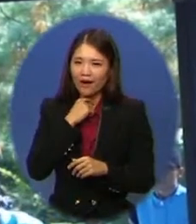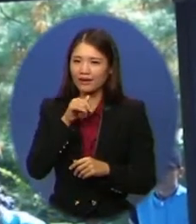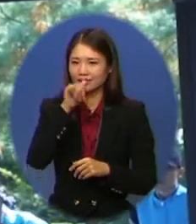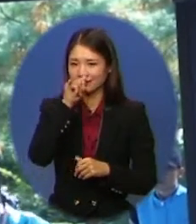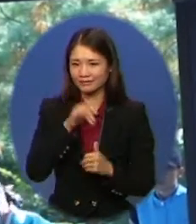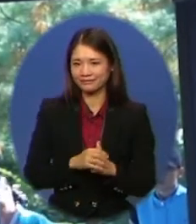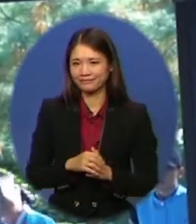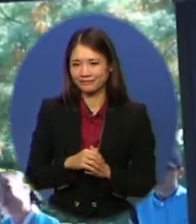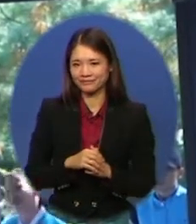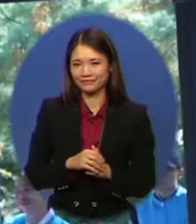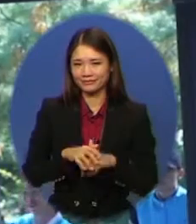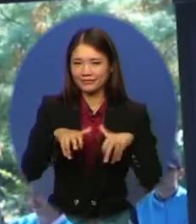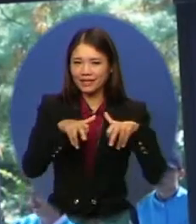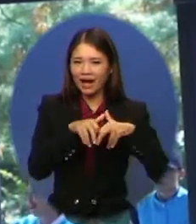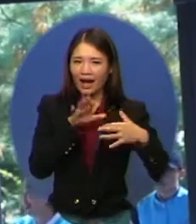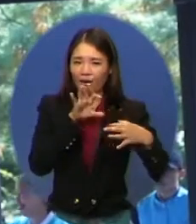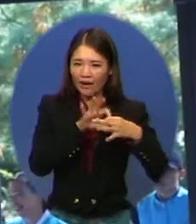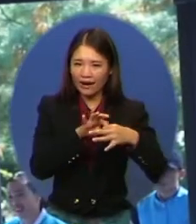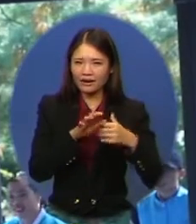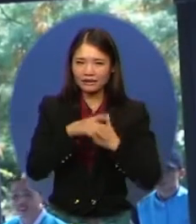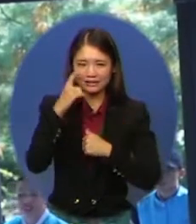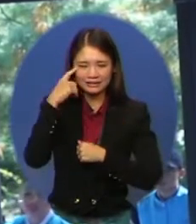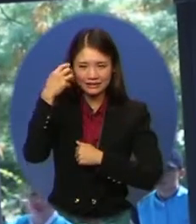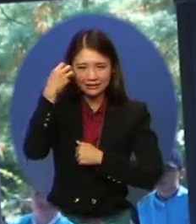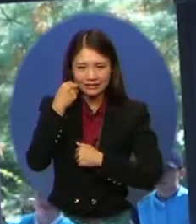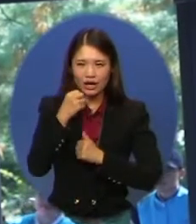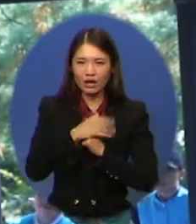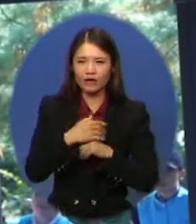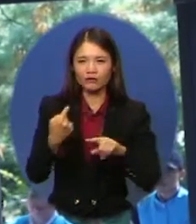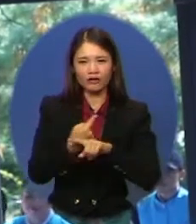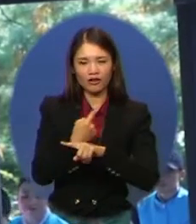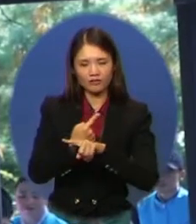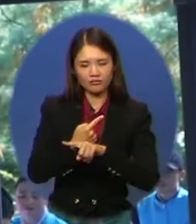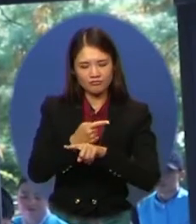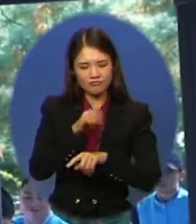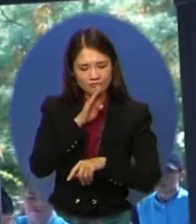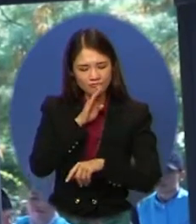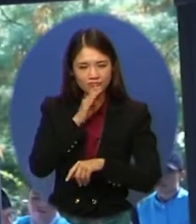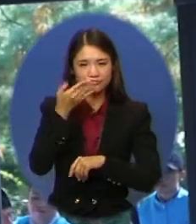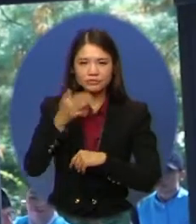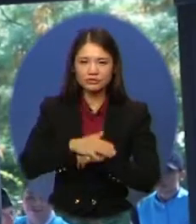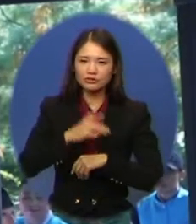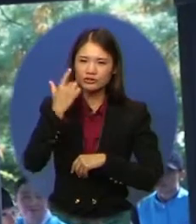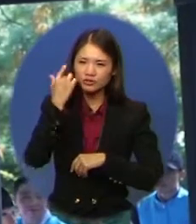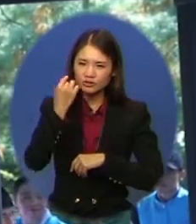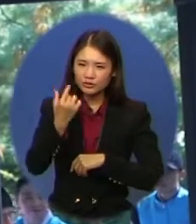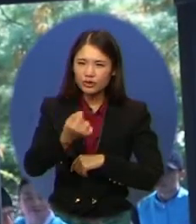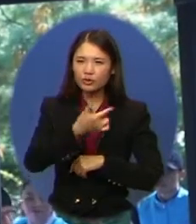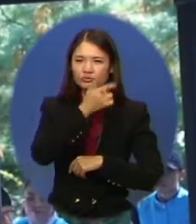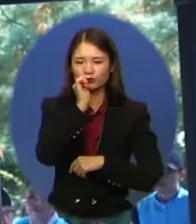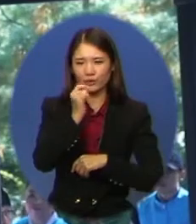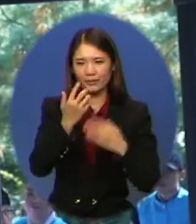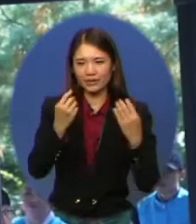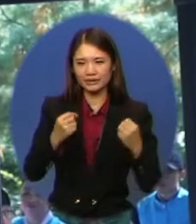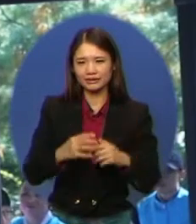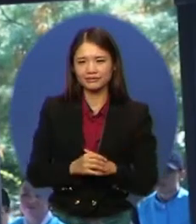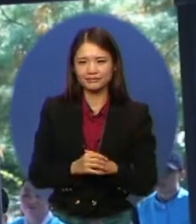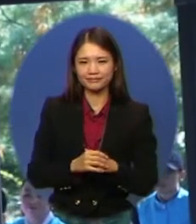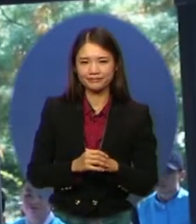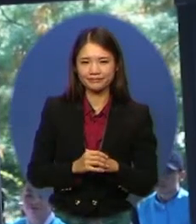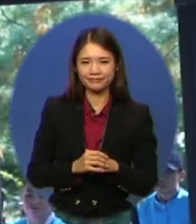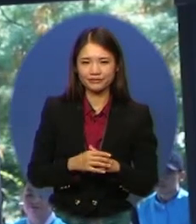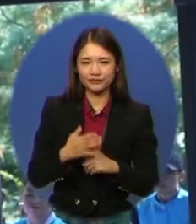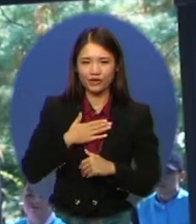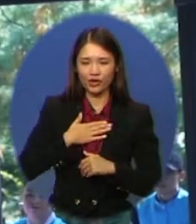있습니다. 장애인에 대한 인식이 많이 개선되었다고 하지만 아직 많이 부족한 것 같습니다. 저희